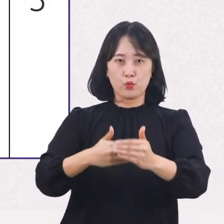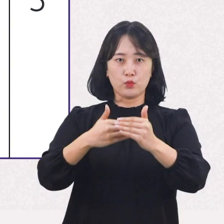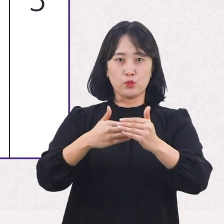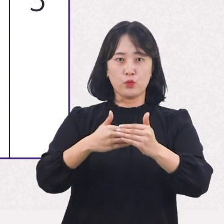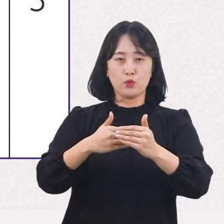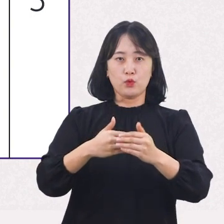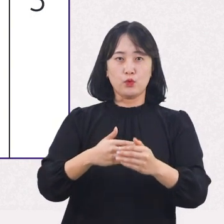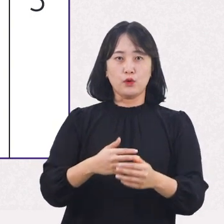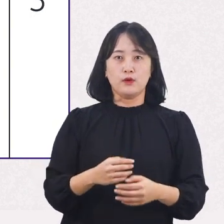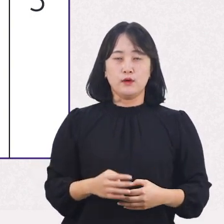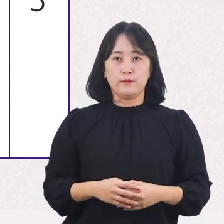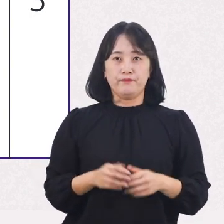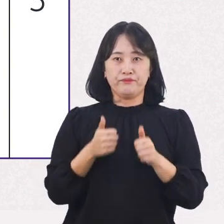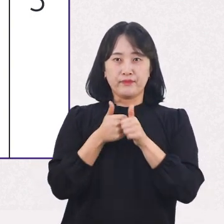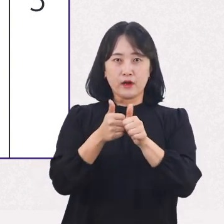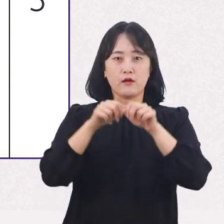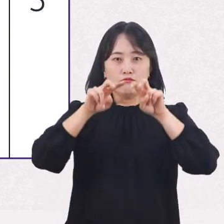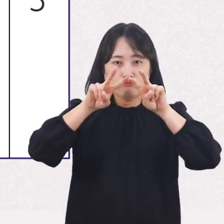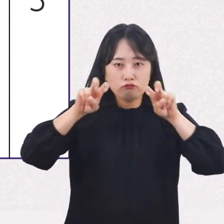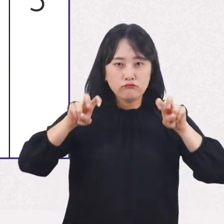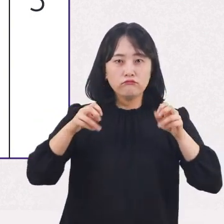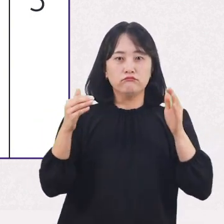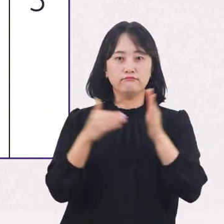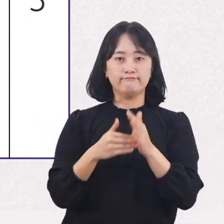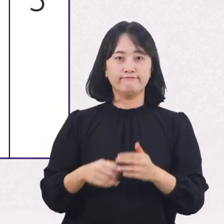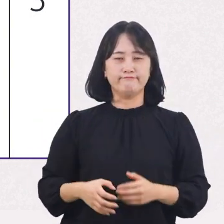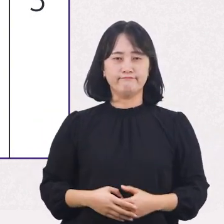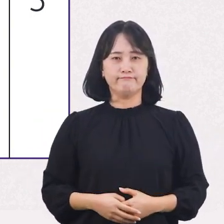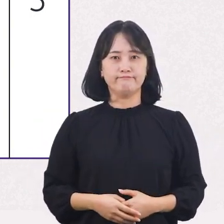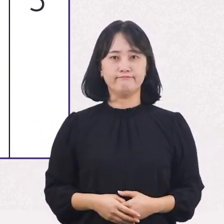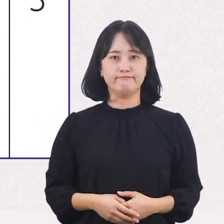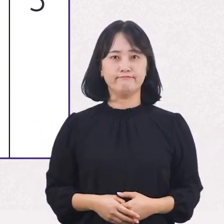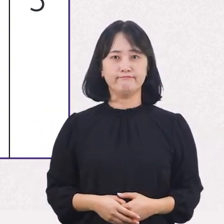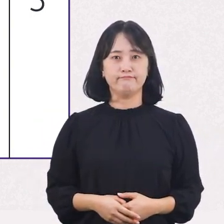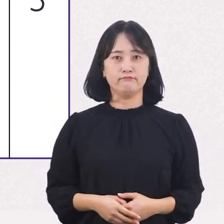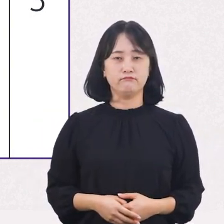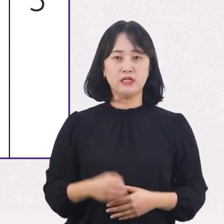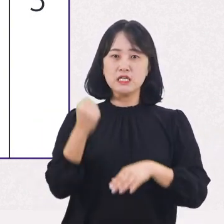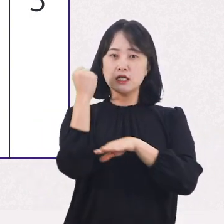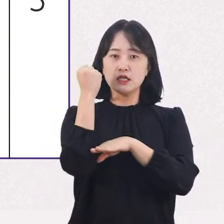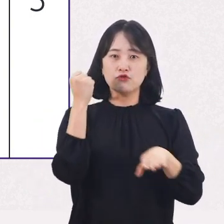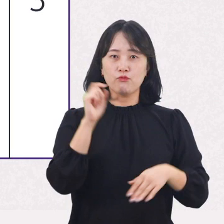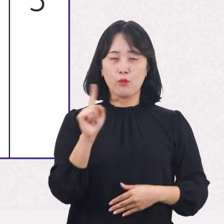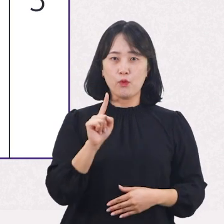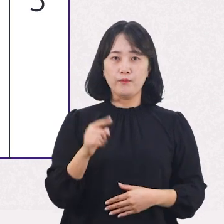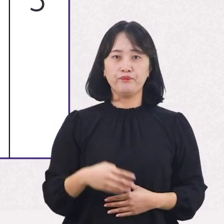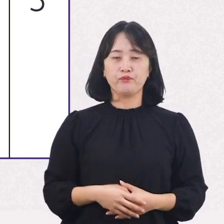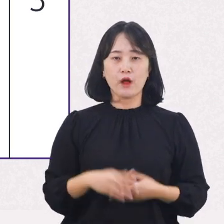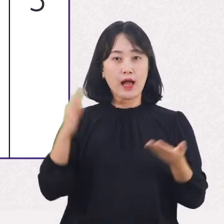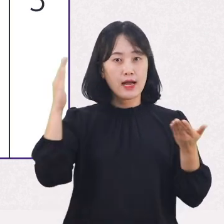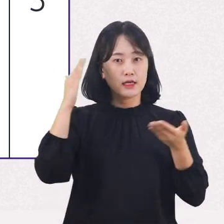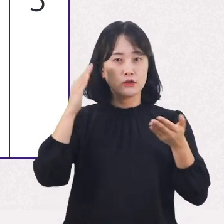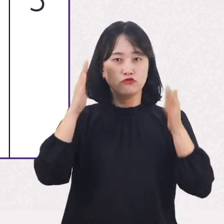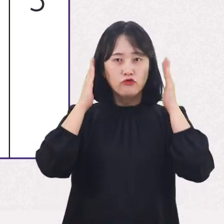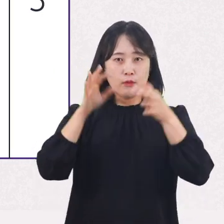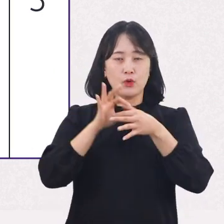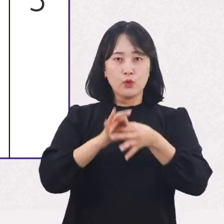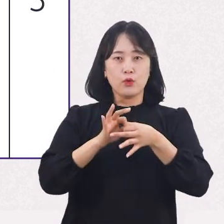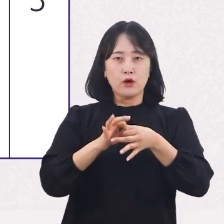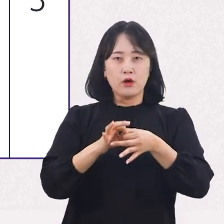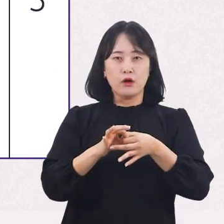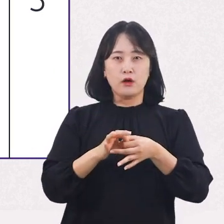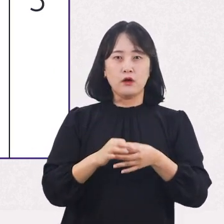요소와 성취기준에 따라 분석하였는데요. 여기서 성취기준이란 학생들이 수업을 통해 성취해야